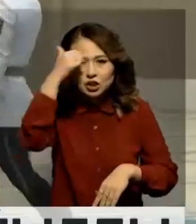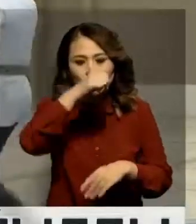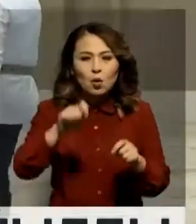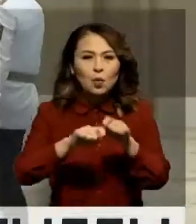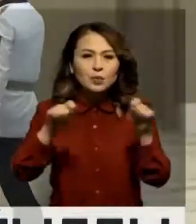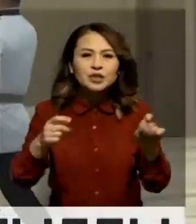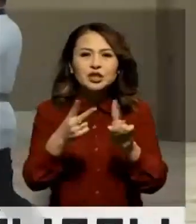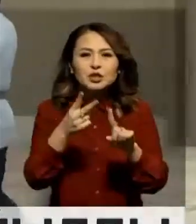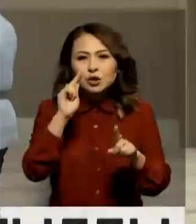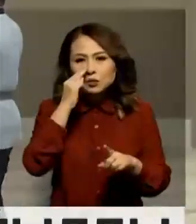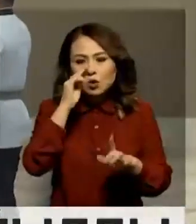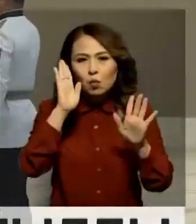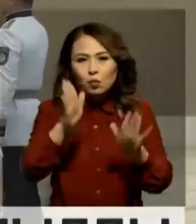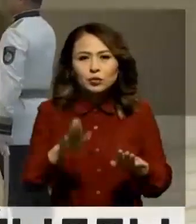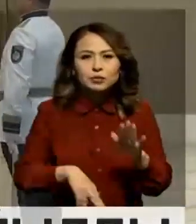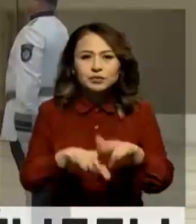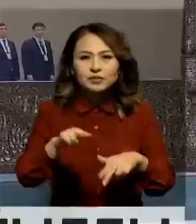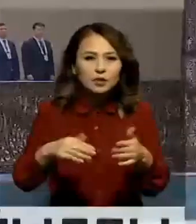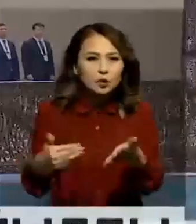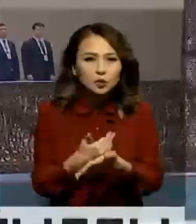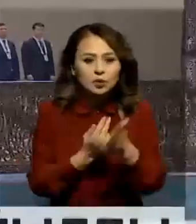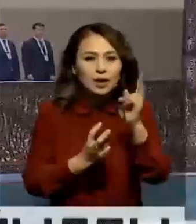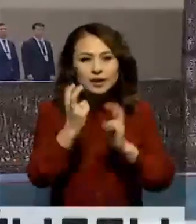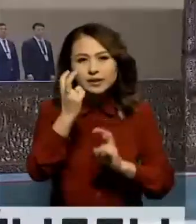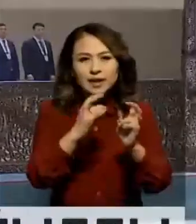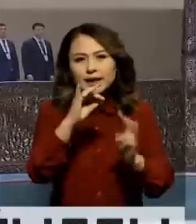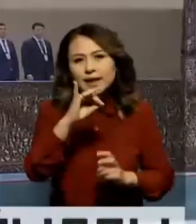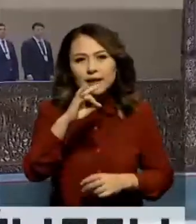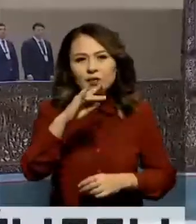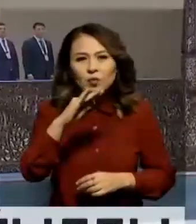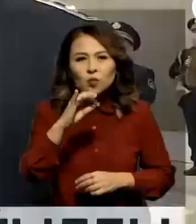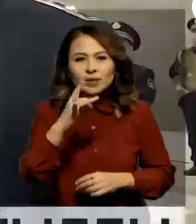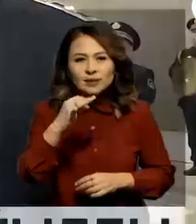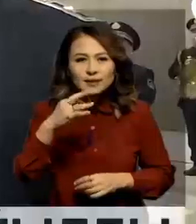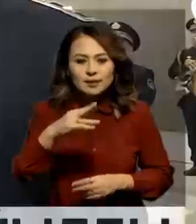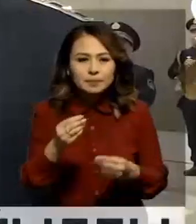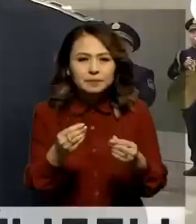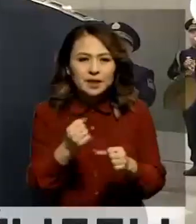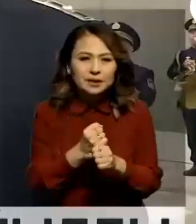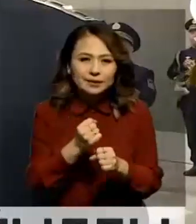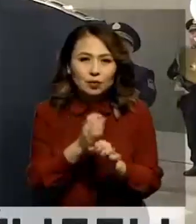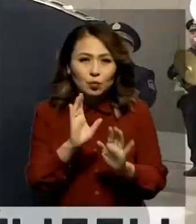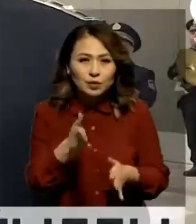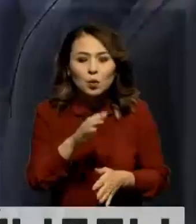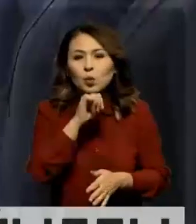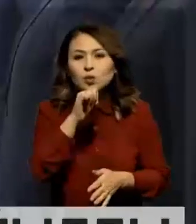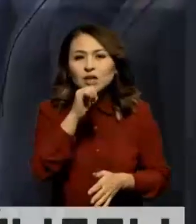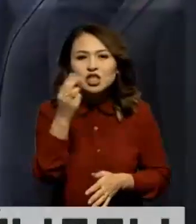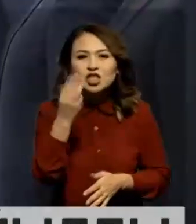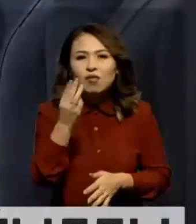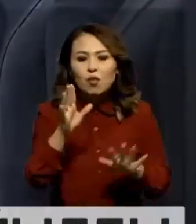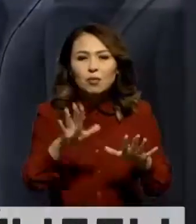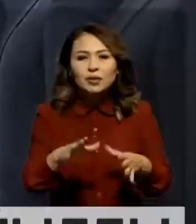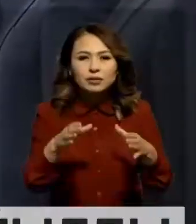қосылады. Екіншісі Шымкентте бой көтереді. Жаңа кәсіпорында инфузиялық ерітінді әзірленеді. Ал Қостанайда Шевролет көліктерін